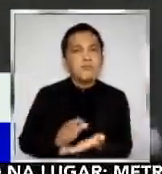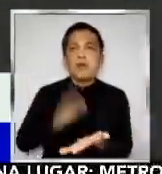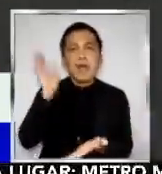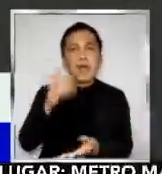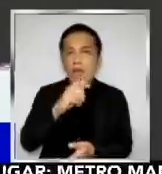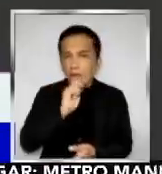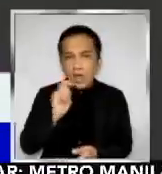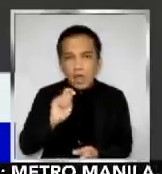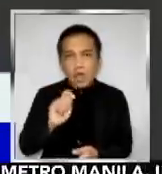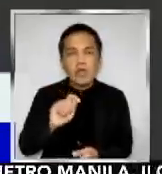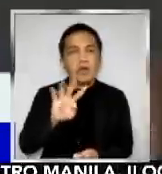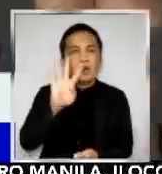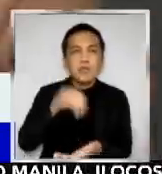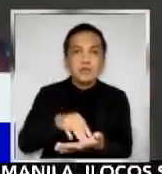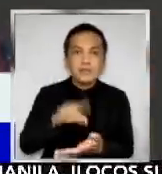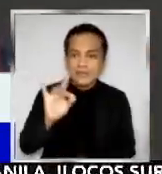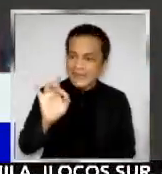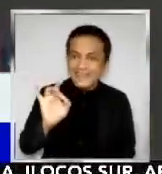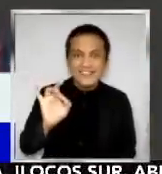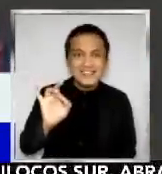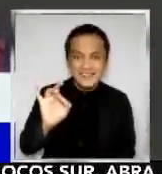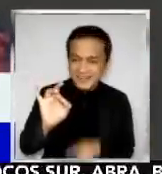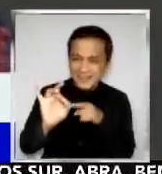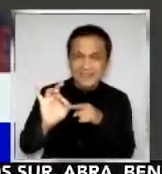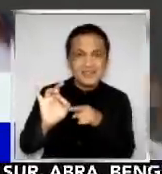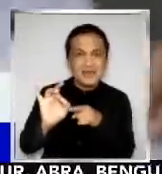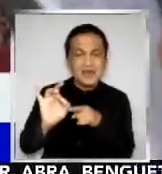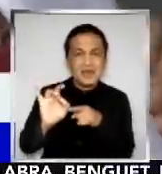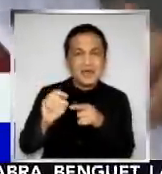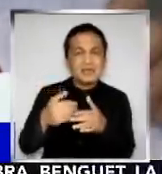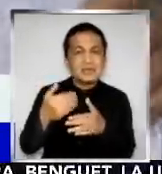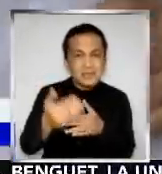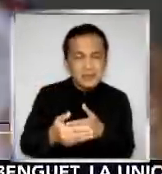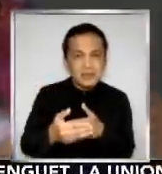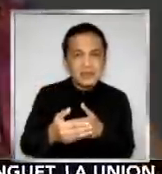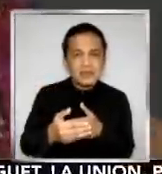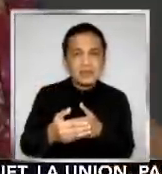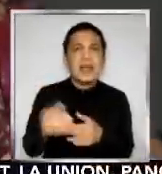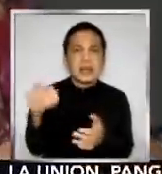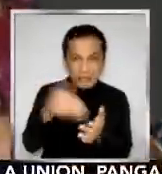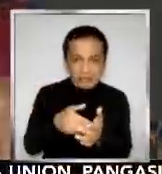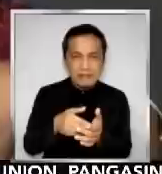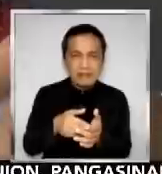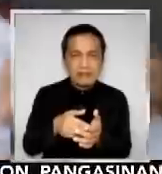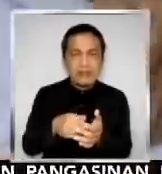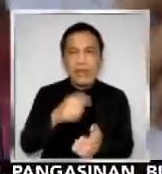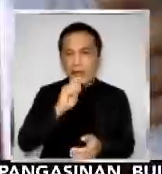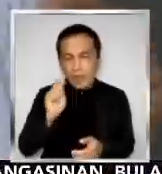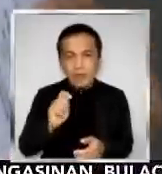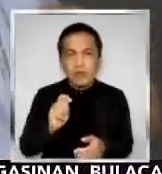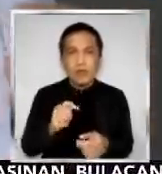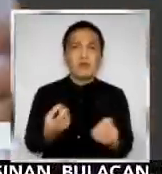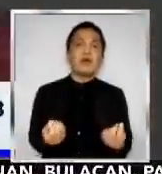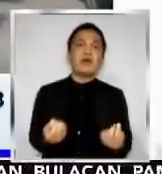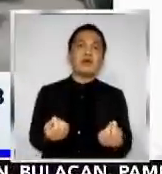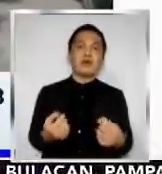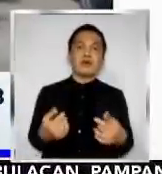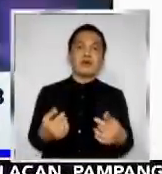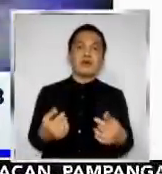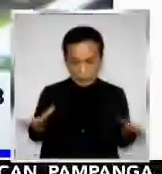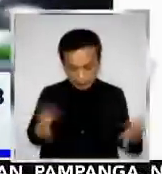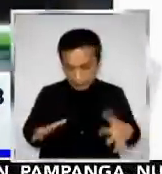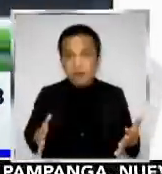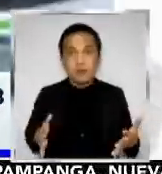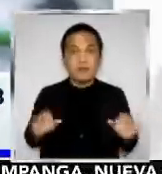4,800. Tapos makuha o okay, kuha uli. Ano eh, kuhan ko kayo? Wala na, ubus na yung pera ko.